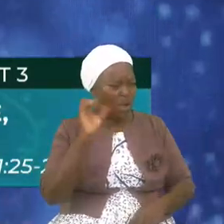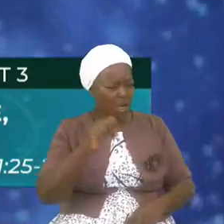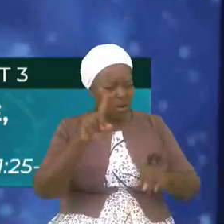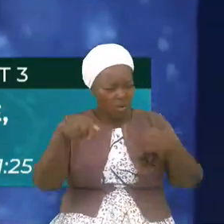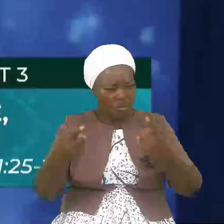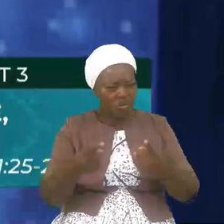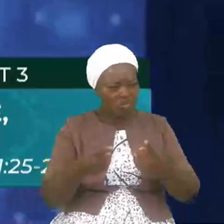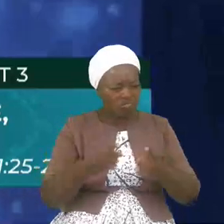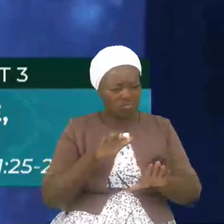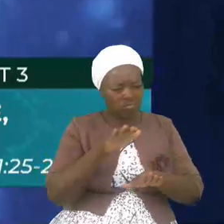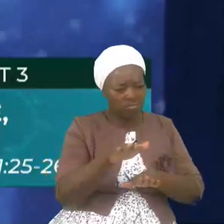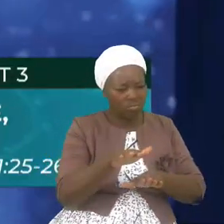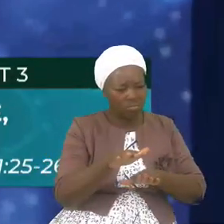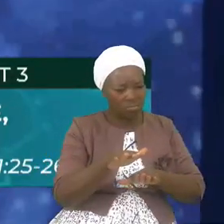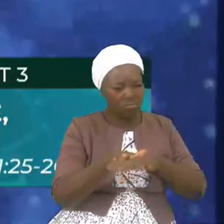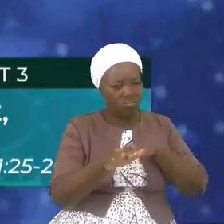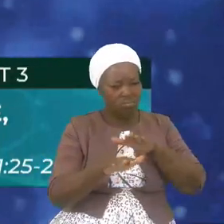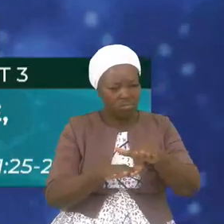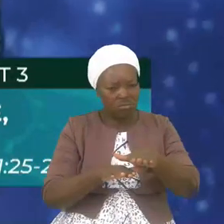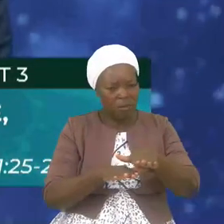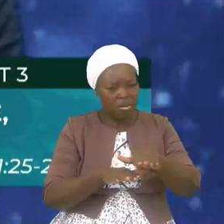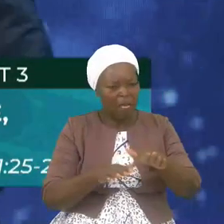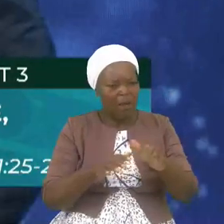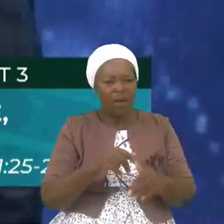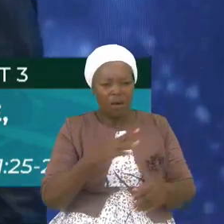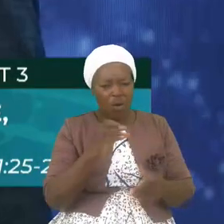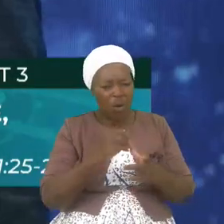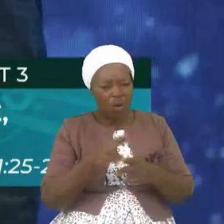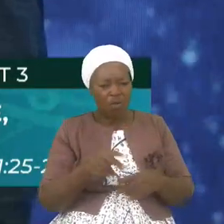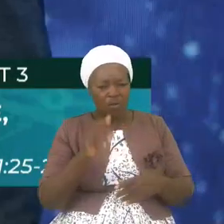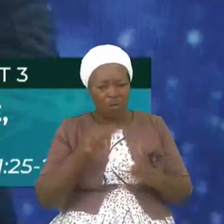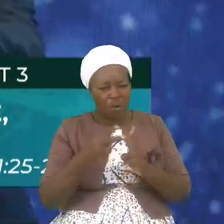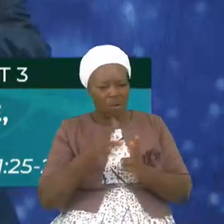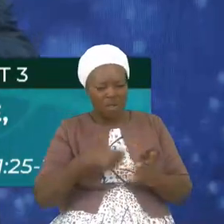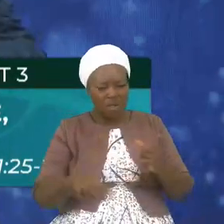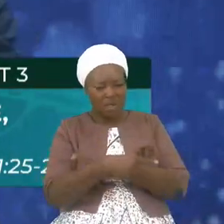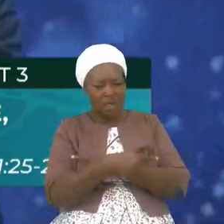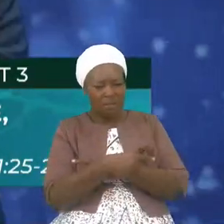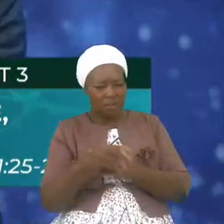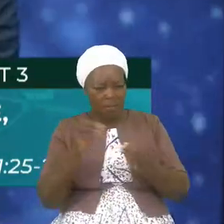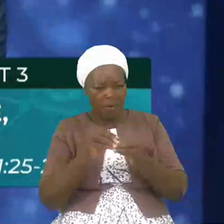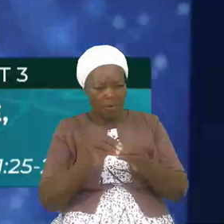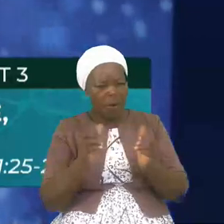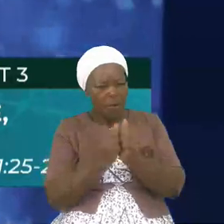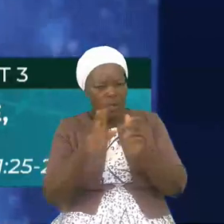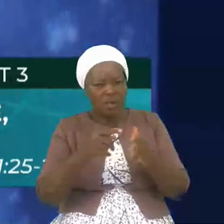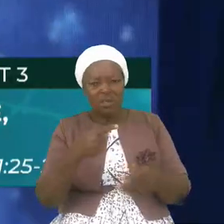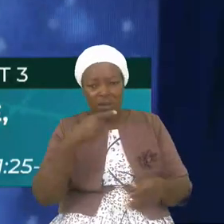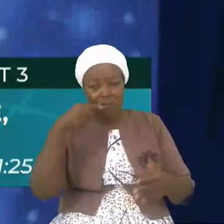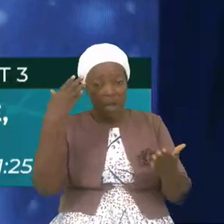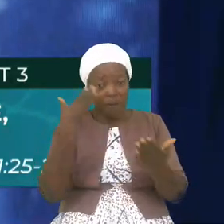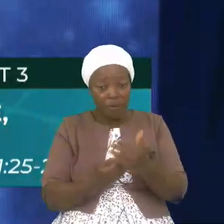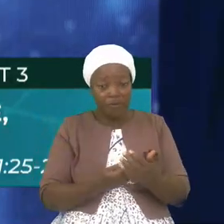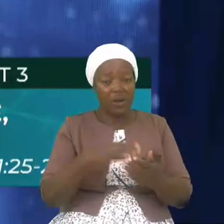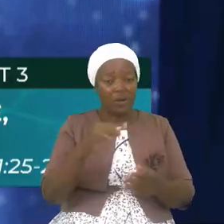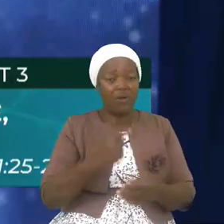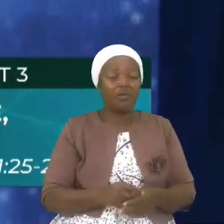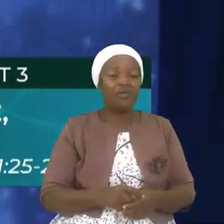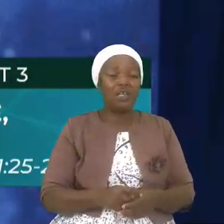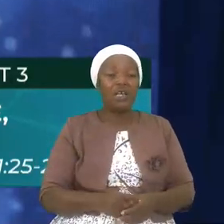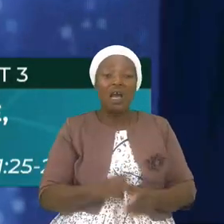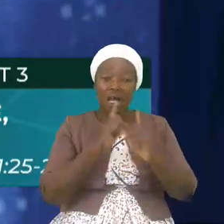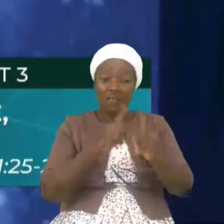faire un pas plus, un jour de plus, une semaine de plus, sans l'approbation et le consentement du